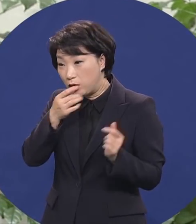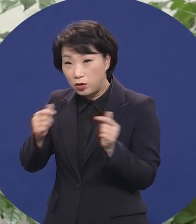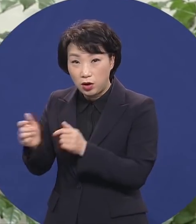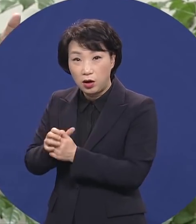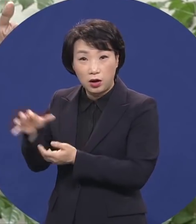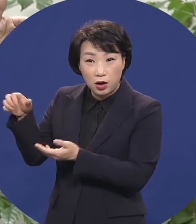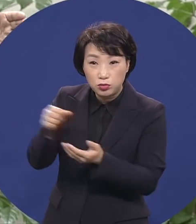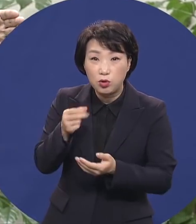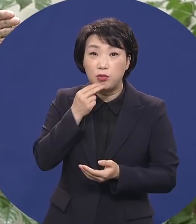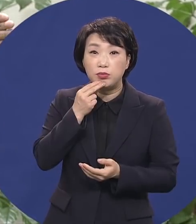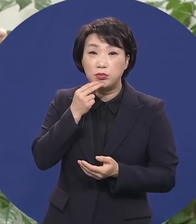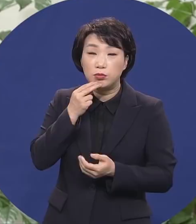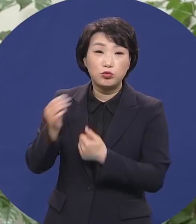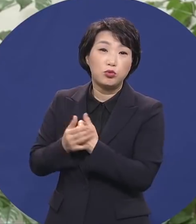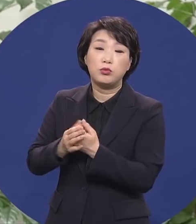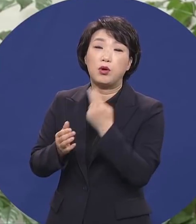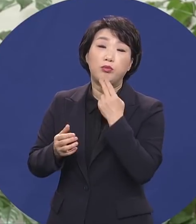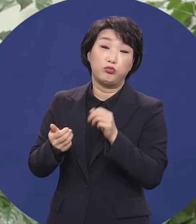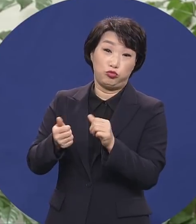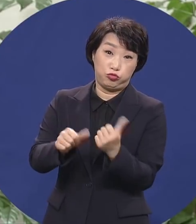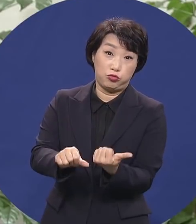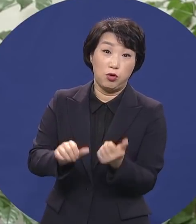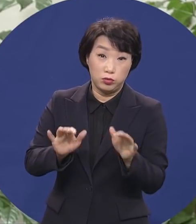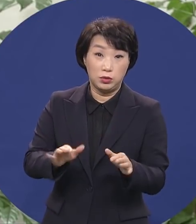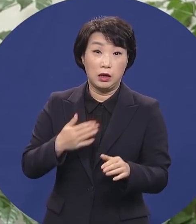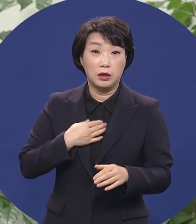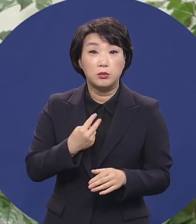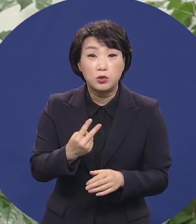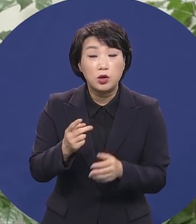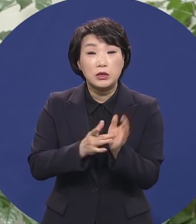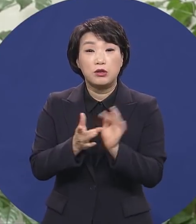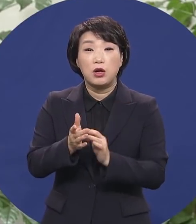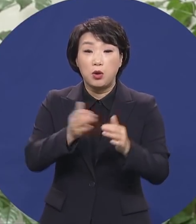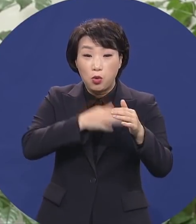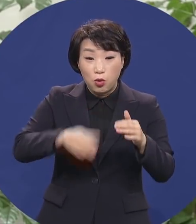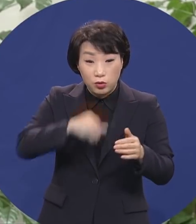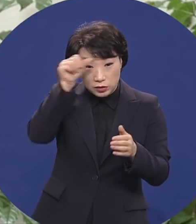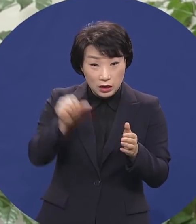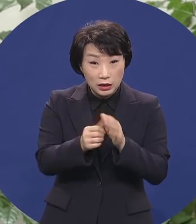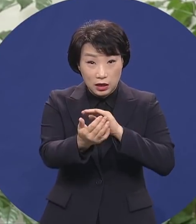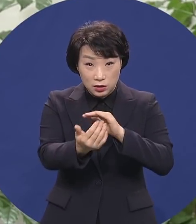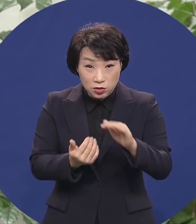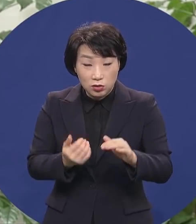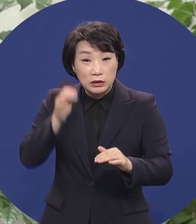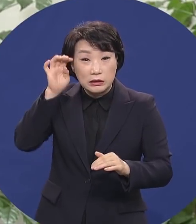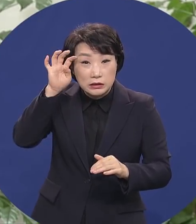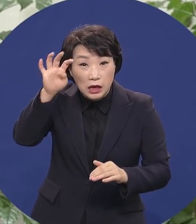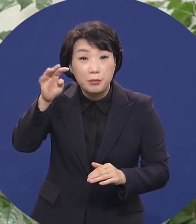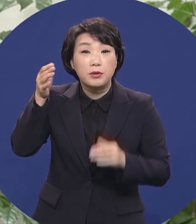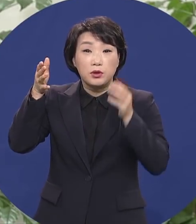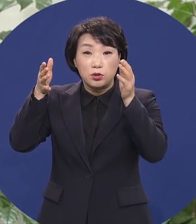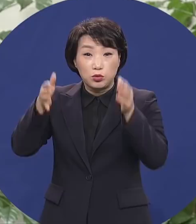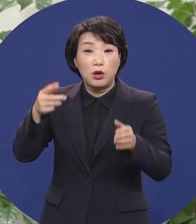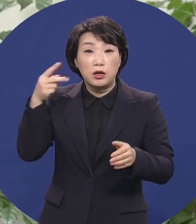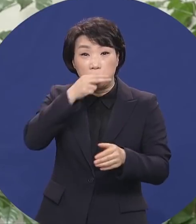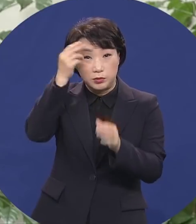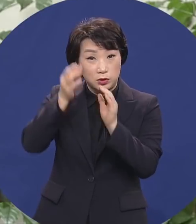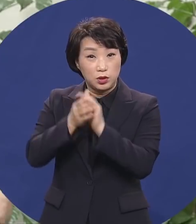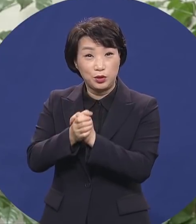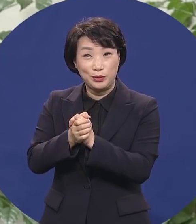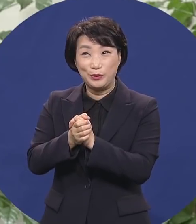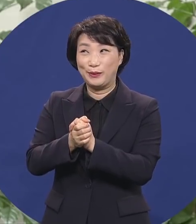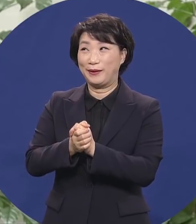곳인데 의도적으로 자기 공생애를 앞두고 40일 동안을 금식하셨다.